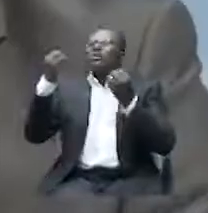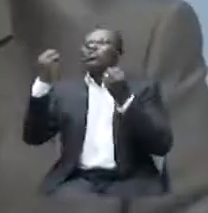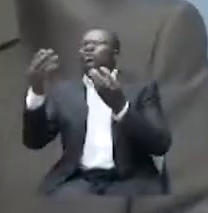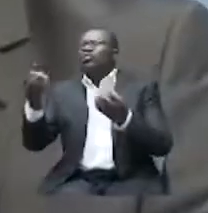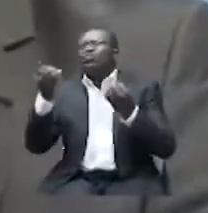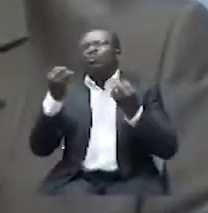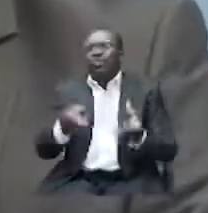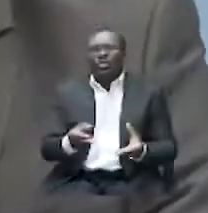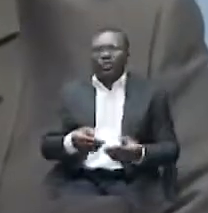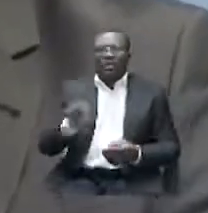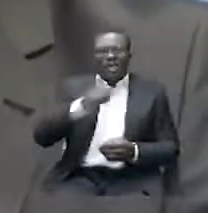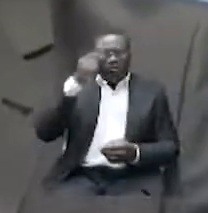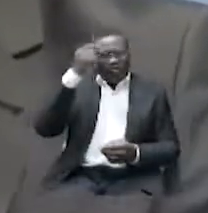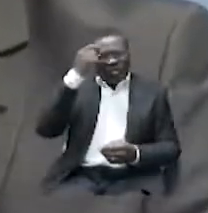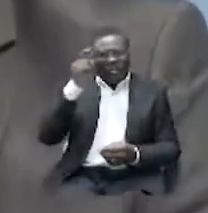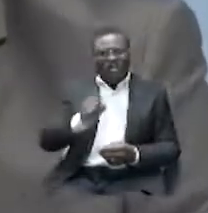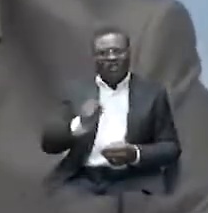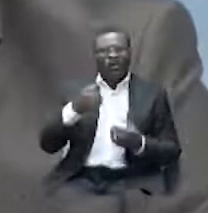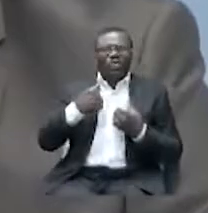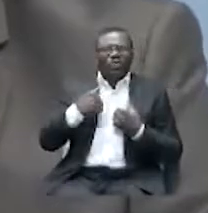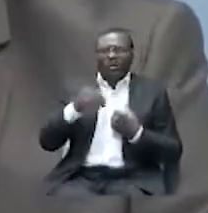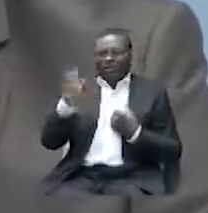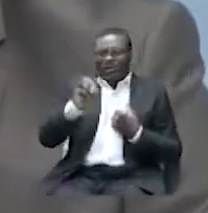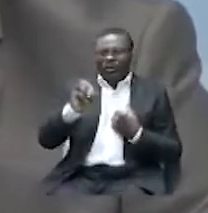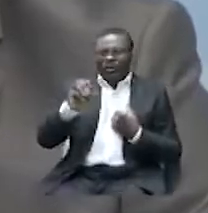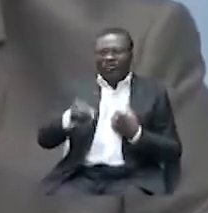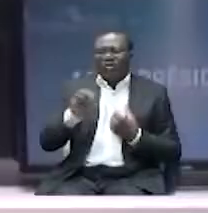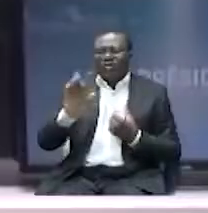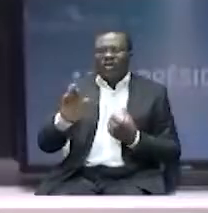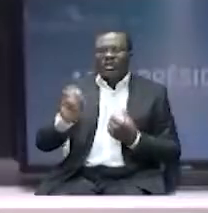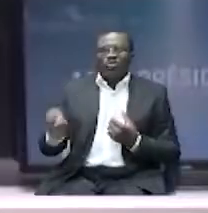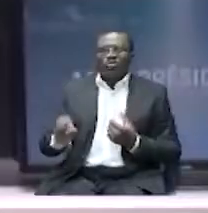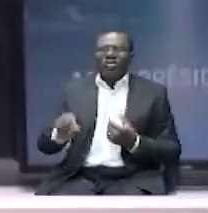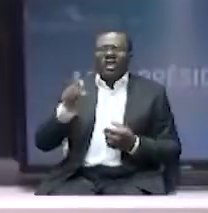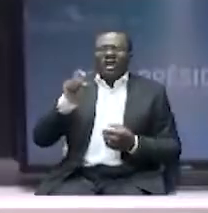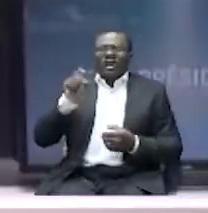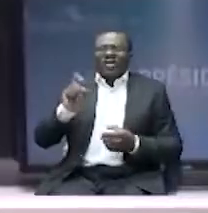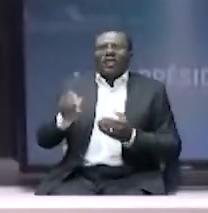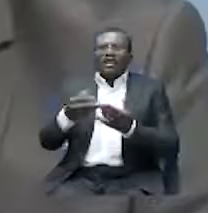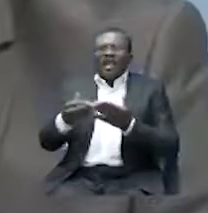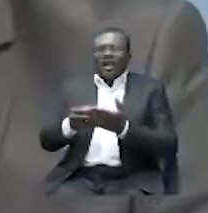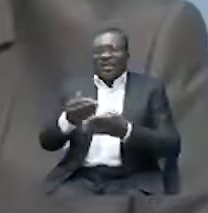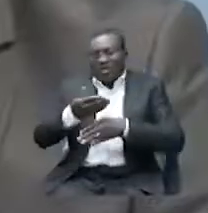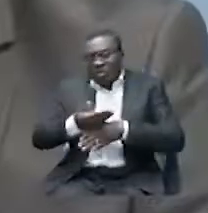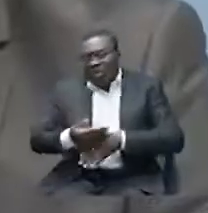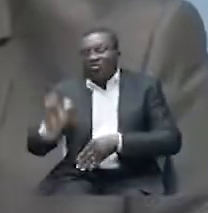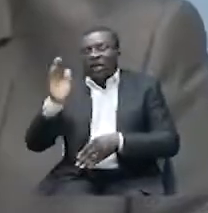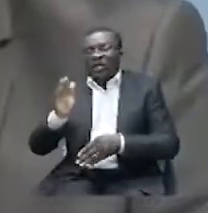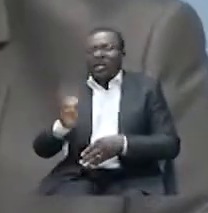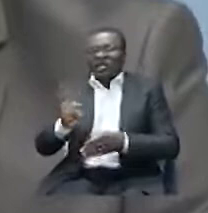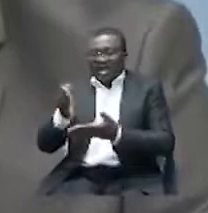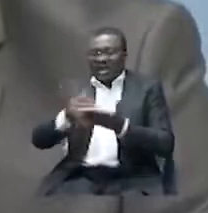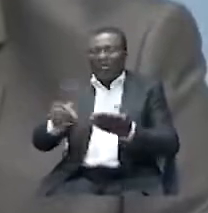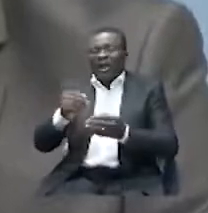pays et vous préconisez que 0,5% du budget soit alloué à ces partis comme financement